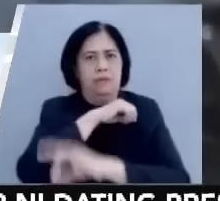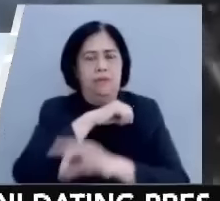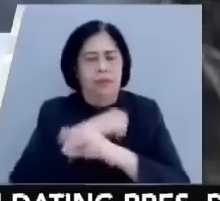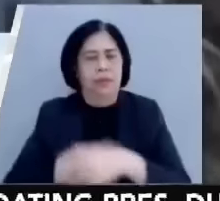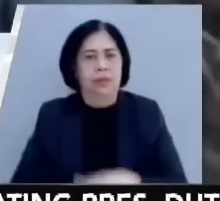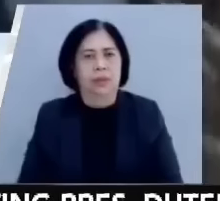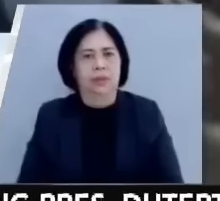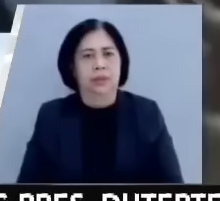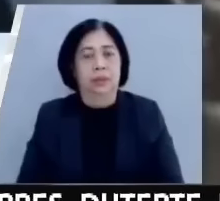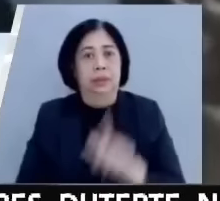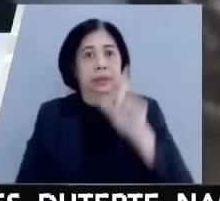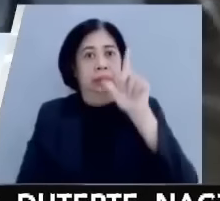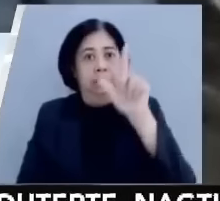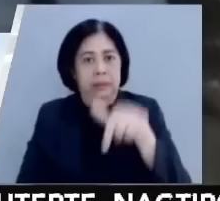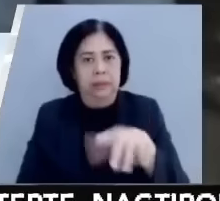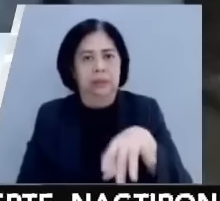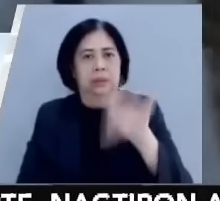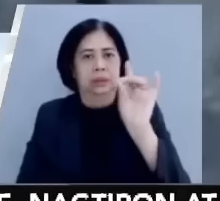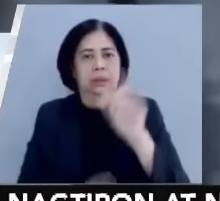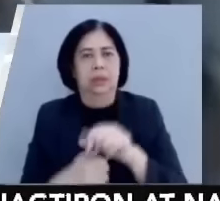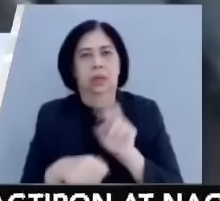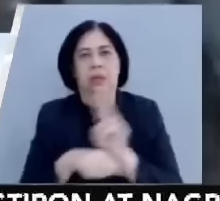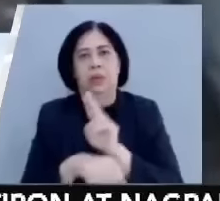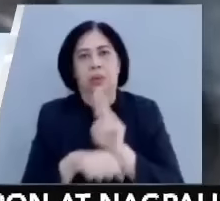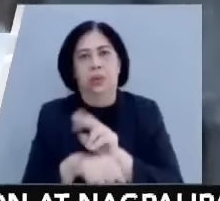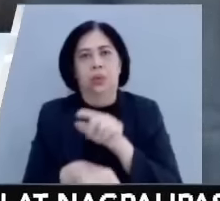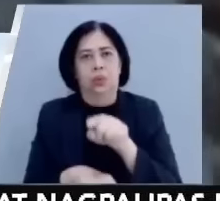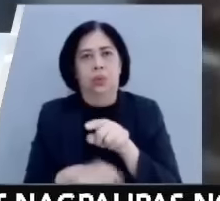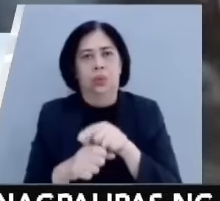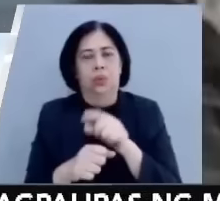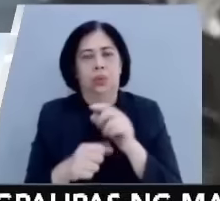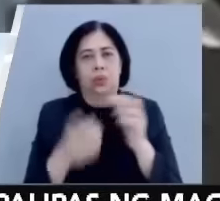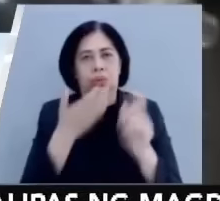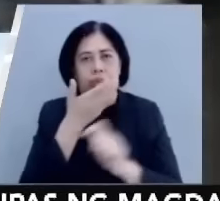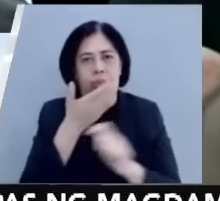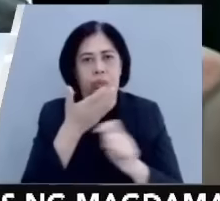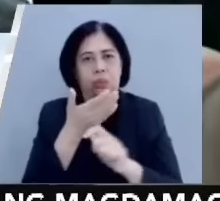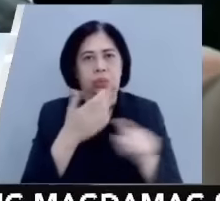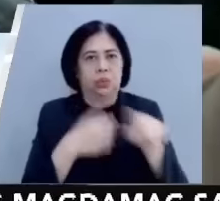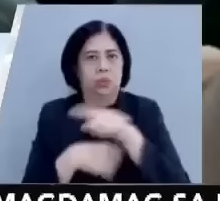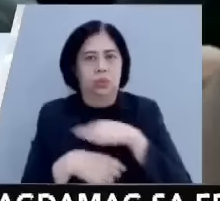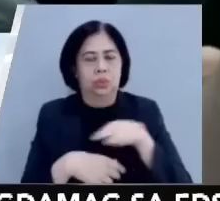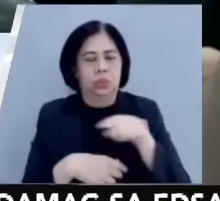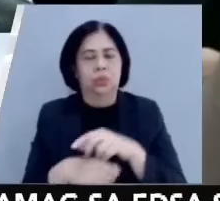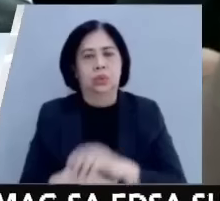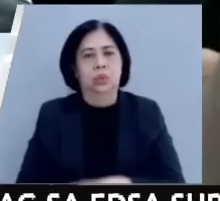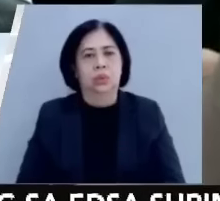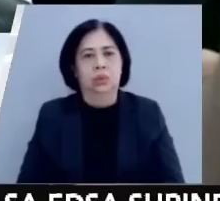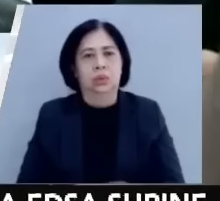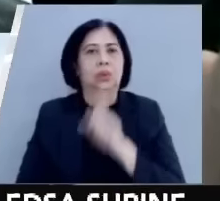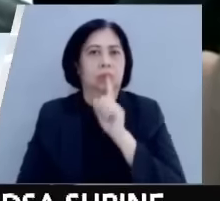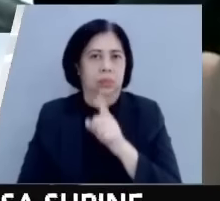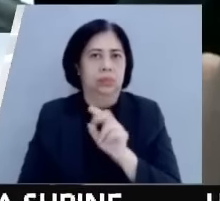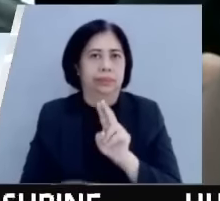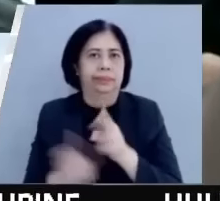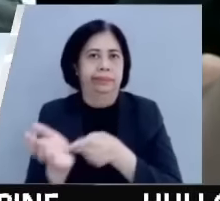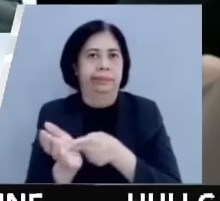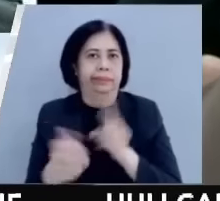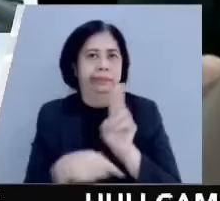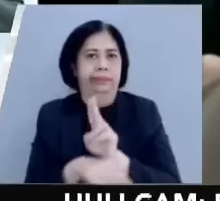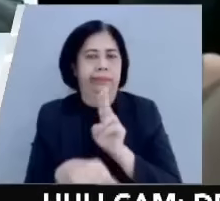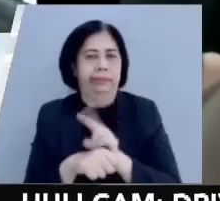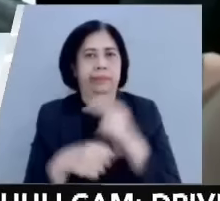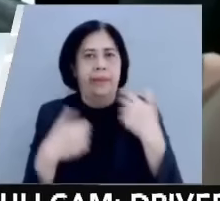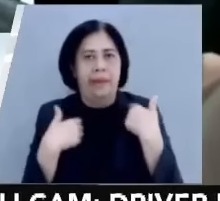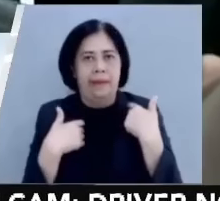Kalaunay na pag-alaman nilang gumagamit din umano ng ilegal na droga ang mga suspect. Talagang gumamit sila at nagsindi sila ng ilegal na droga doon sa